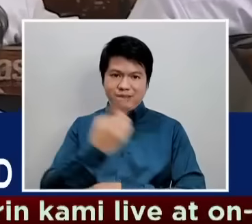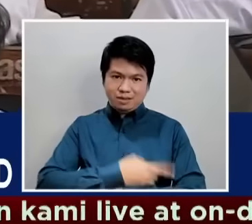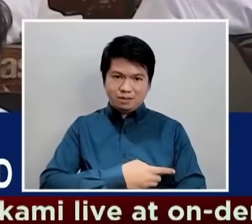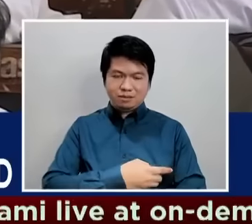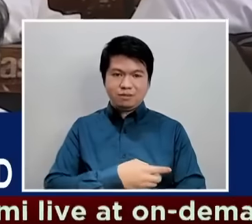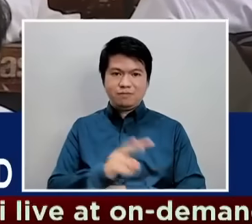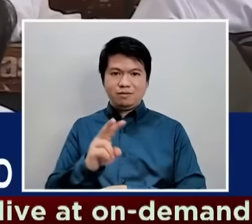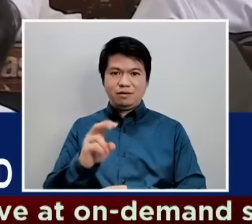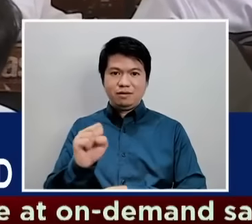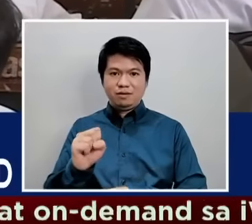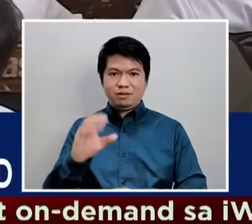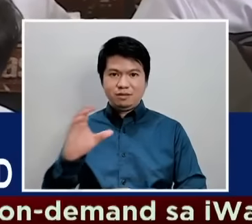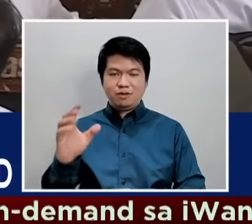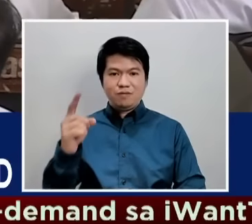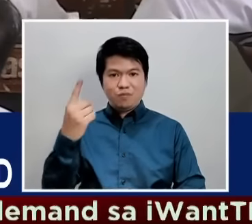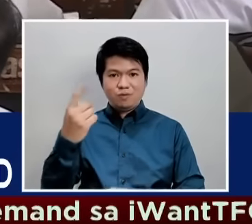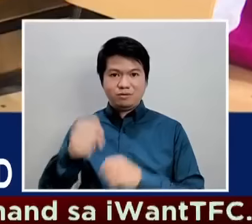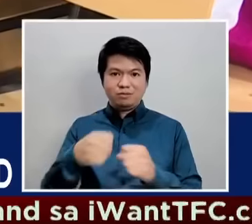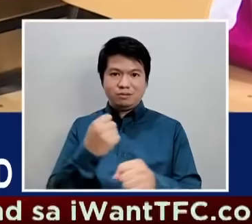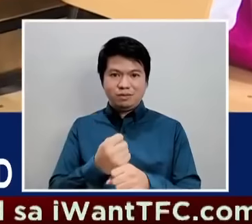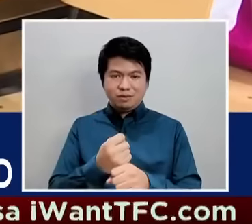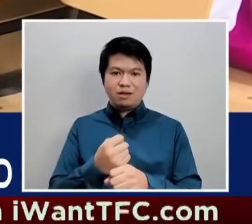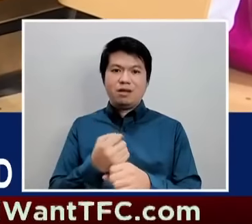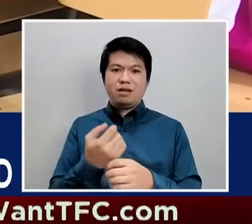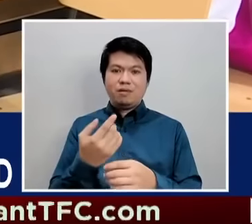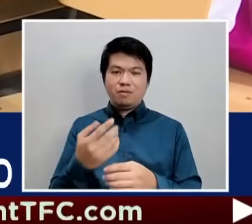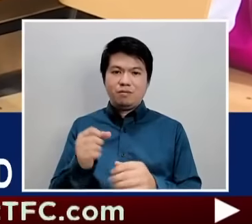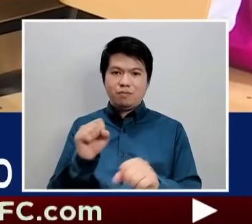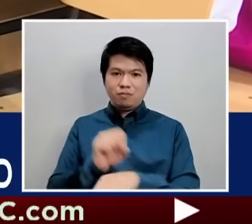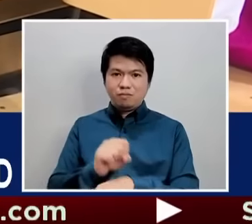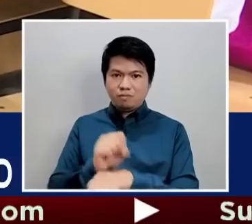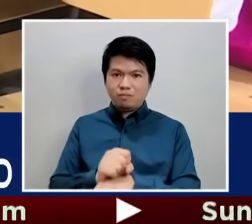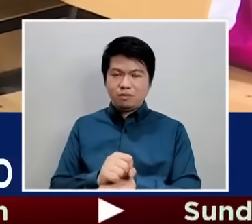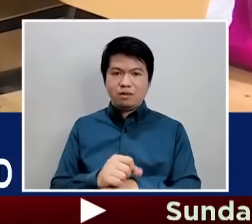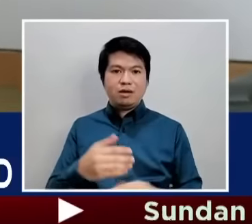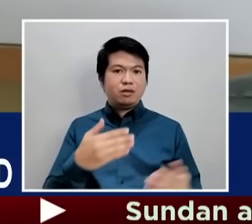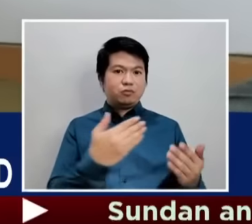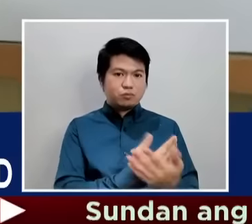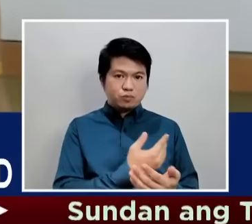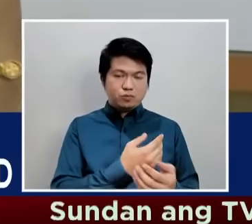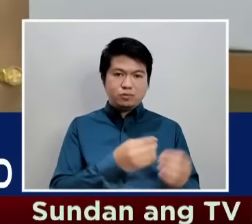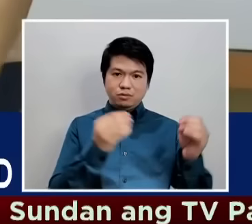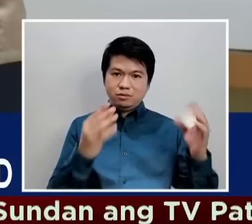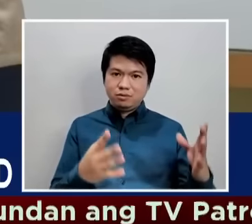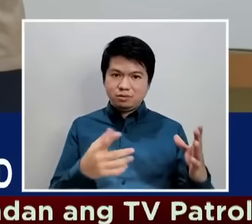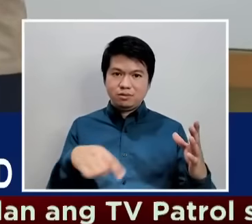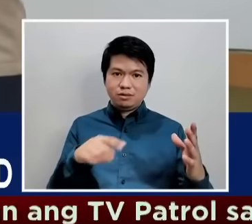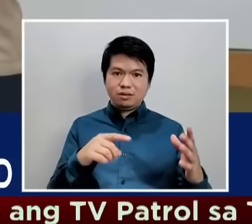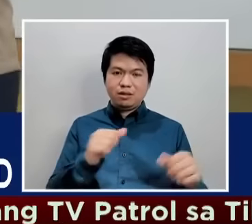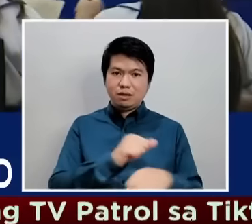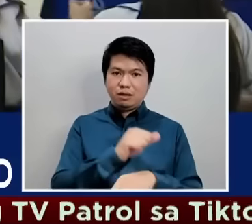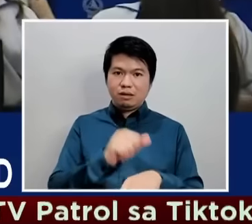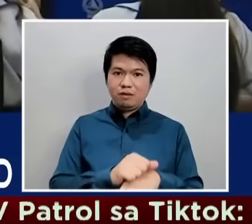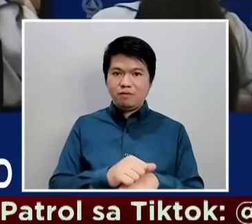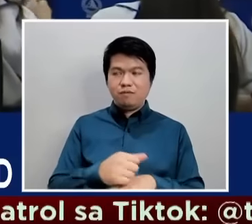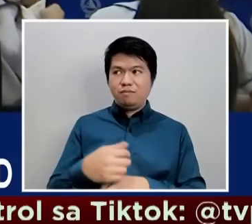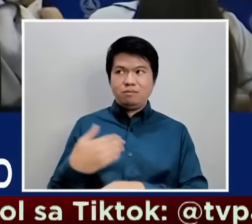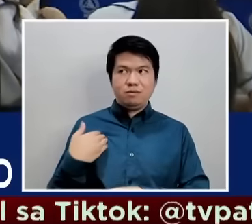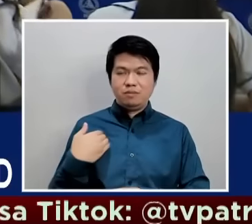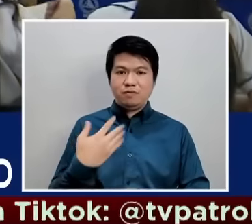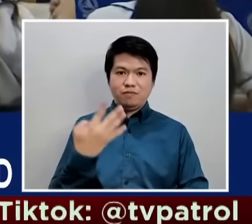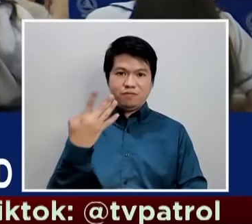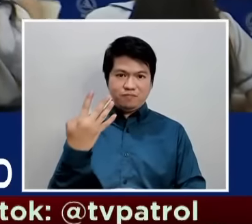may isang taon na sa serbisyo. At ang mga bagong guro na may mga appointments na inilabas nang wala pang 4 na buwan bago ang unang araw